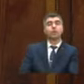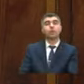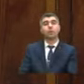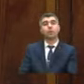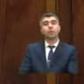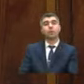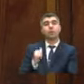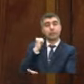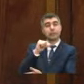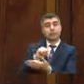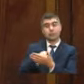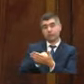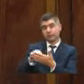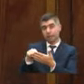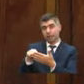ديال هاد